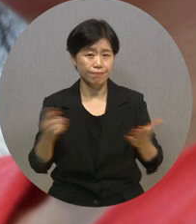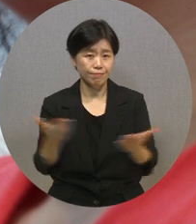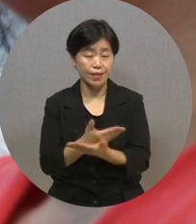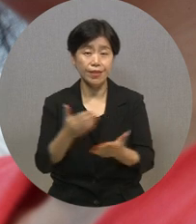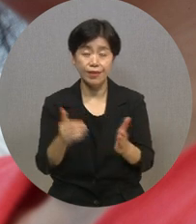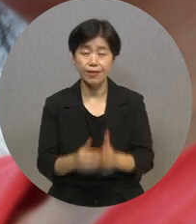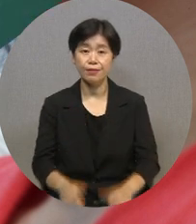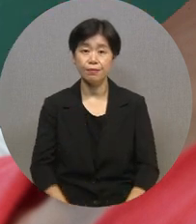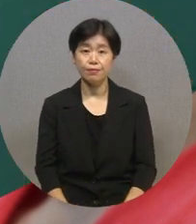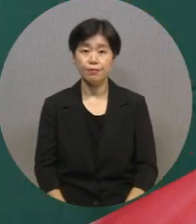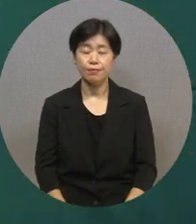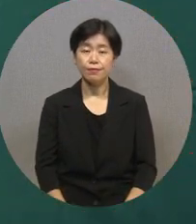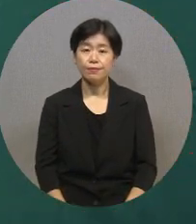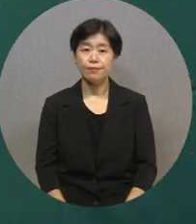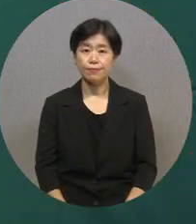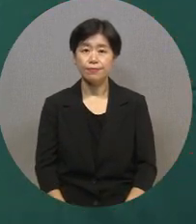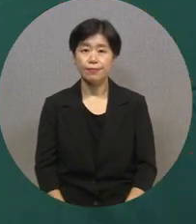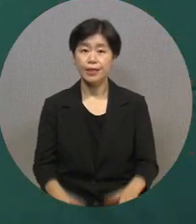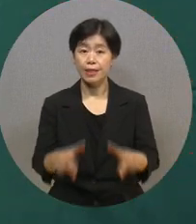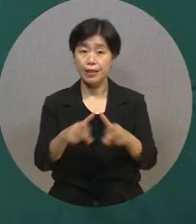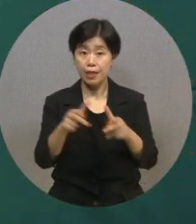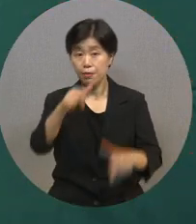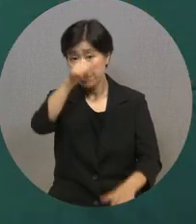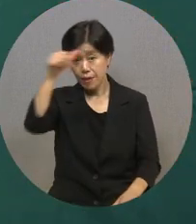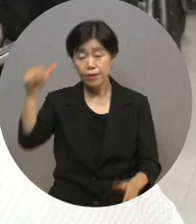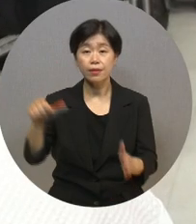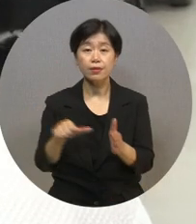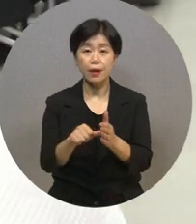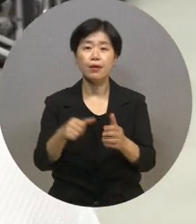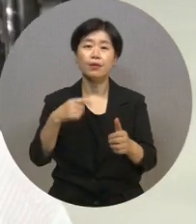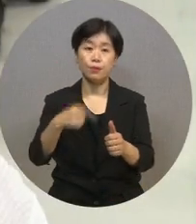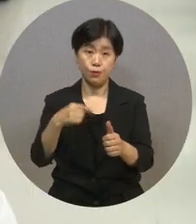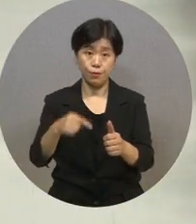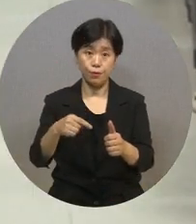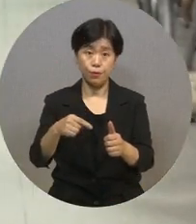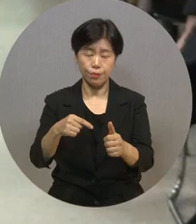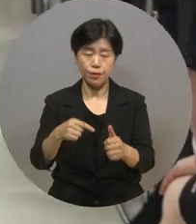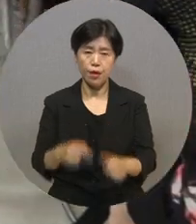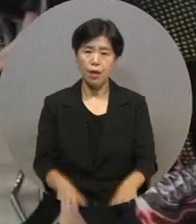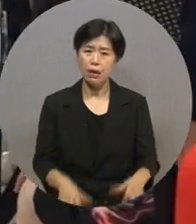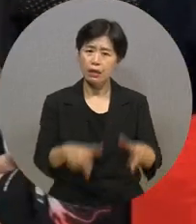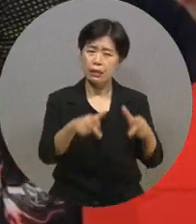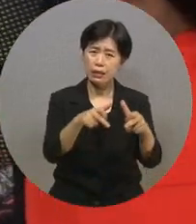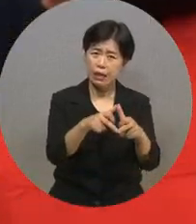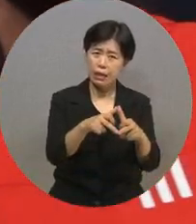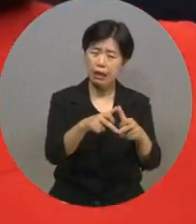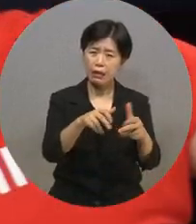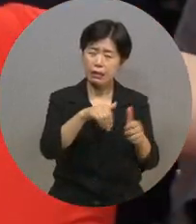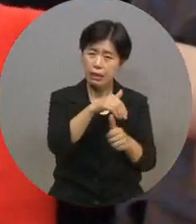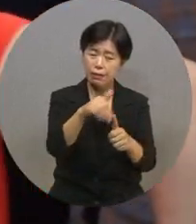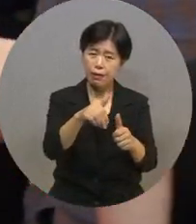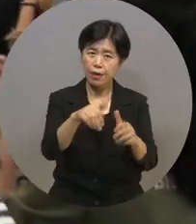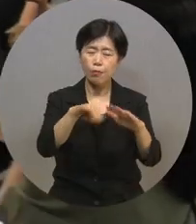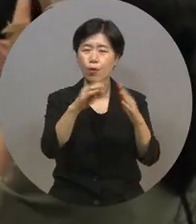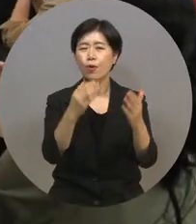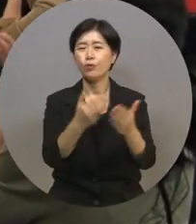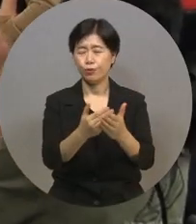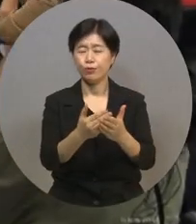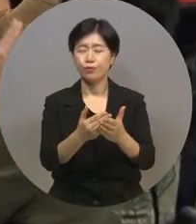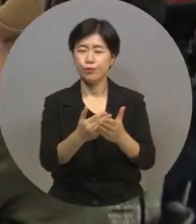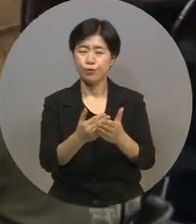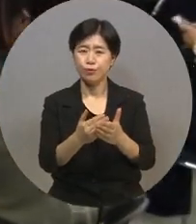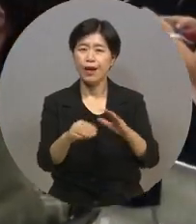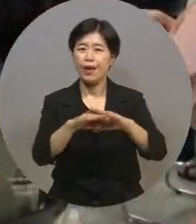일상을 꾸준히 알아가는 장애인 평생교육, 장애가 되는 물리적 환경 제로의 사회, 모두에게 기회가